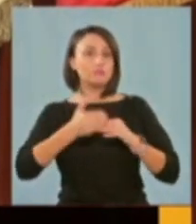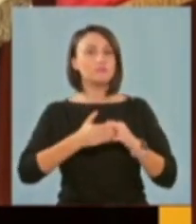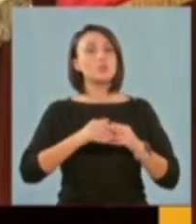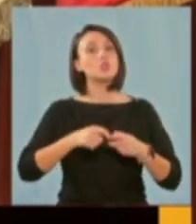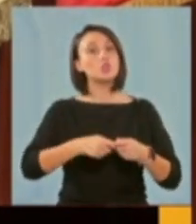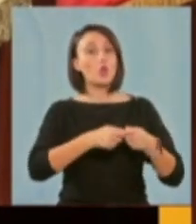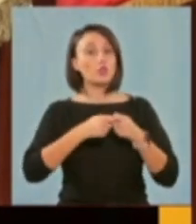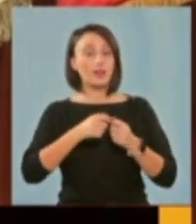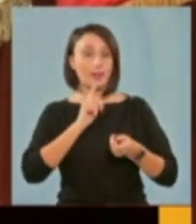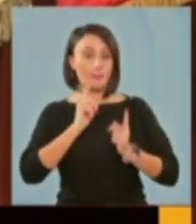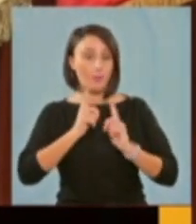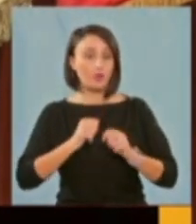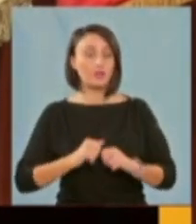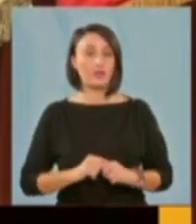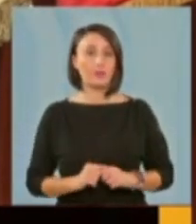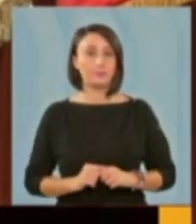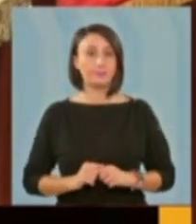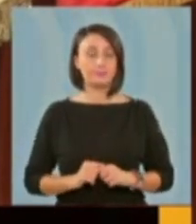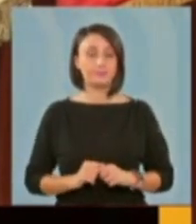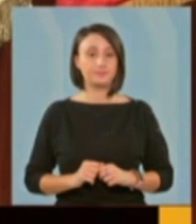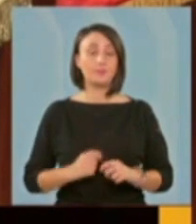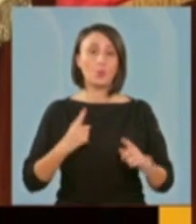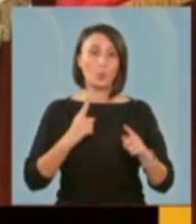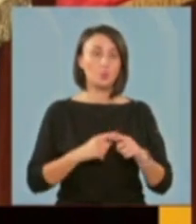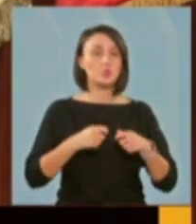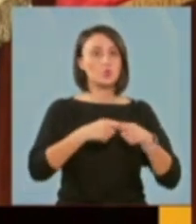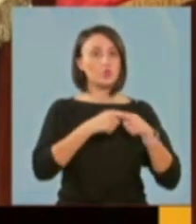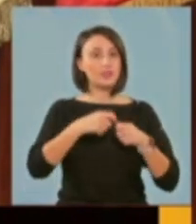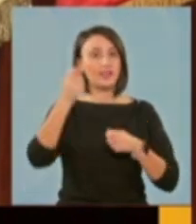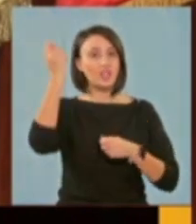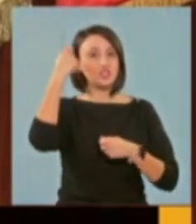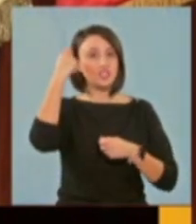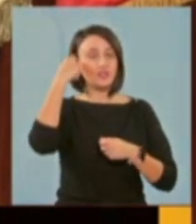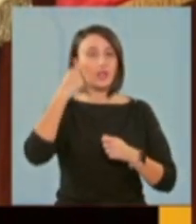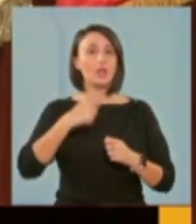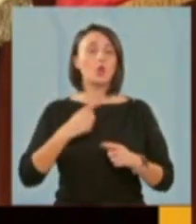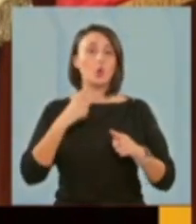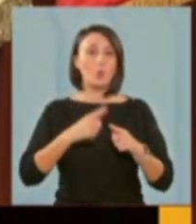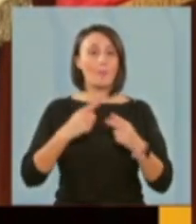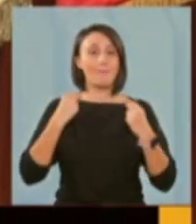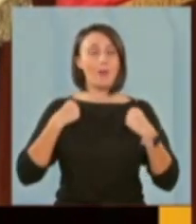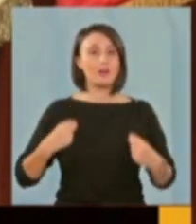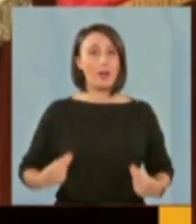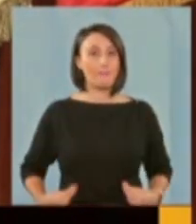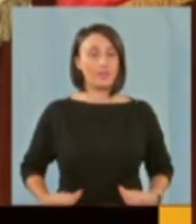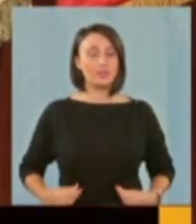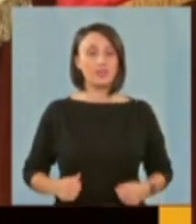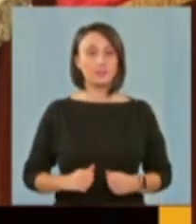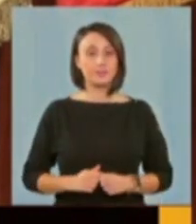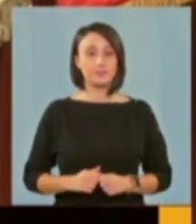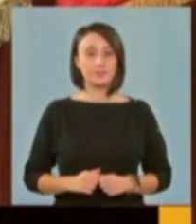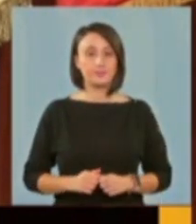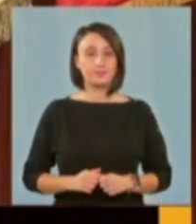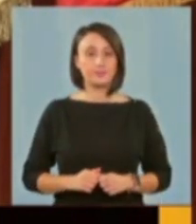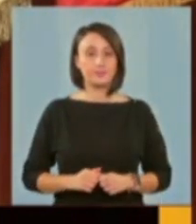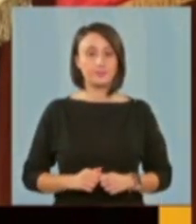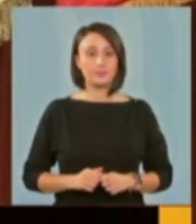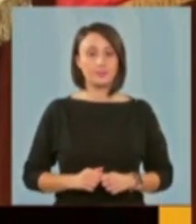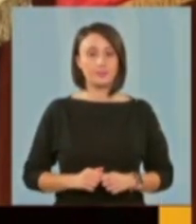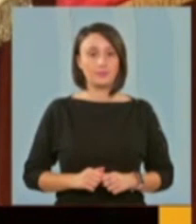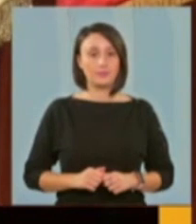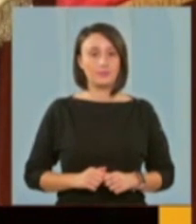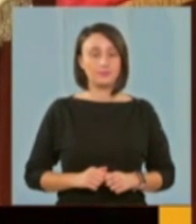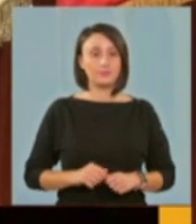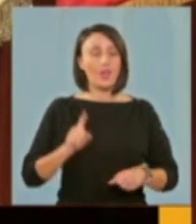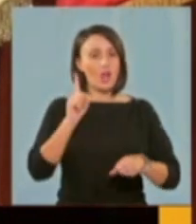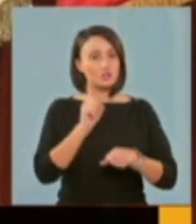societatea politică, cu societatea civilă în general, cu Parlamentul și în